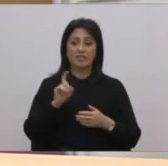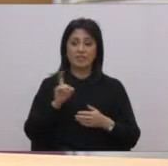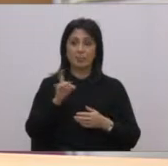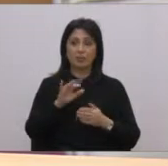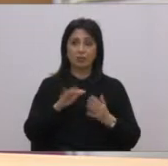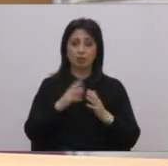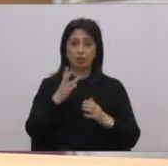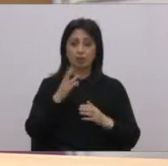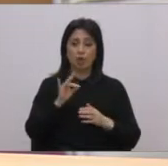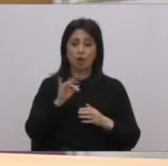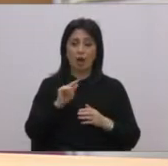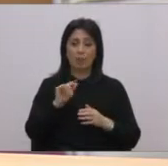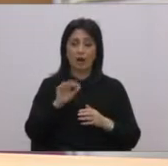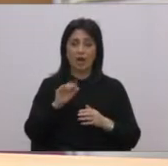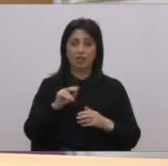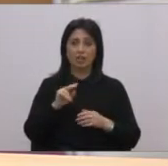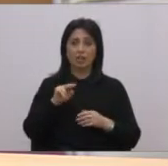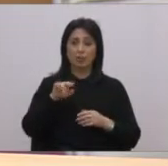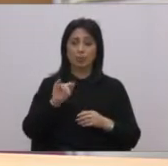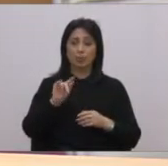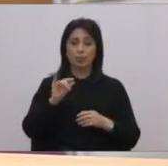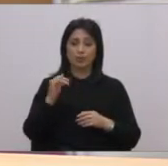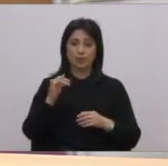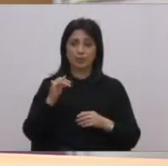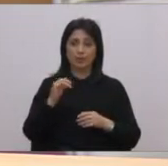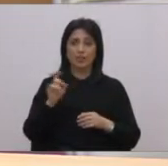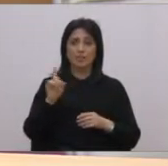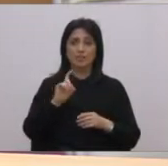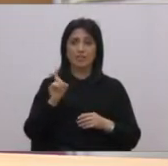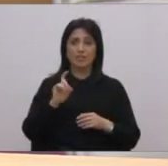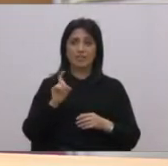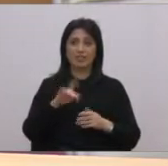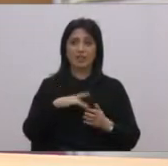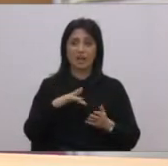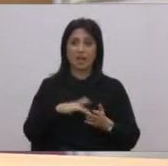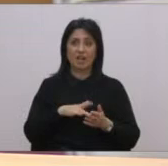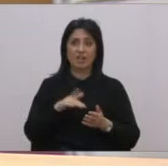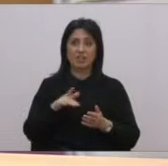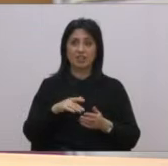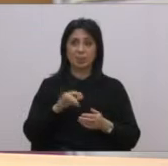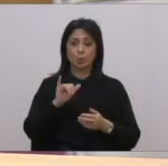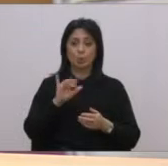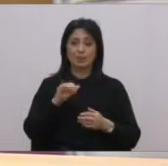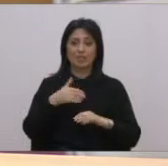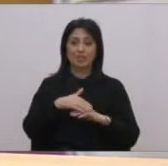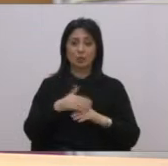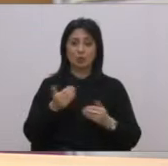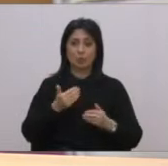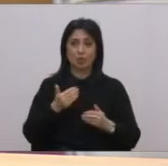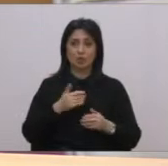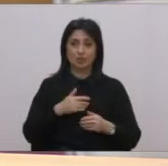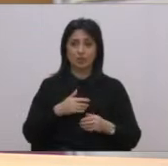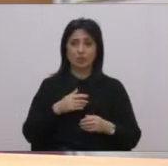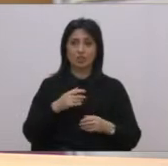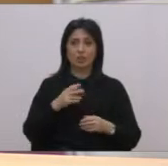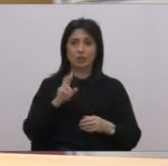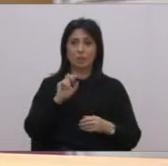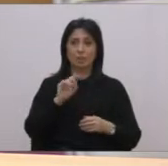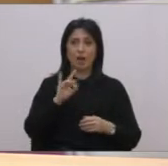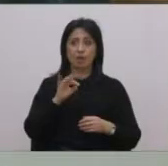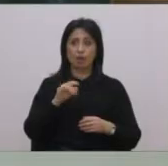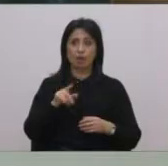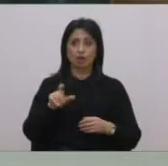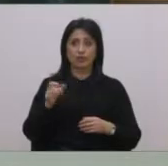სოფელი შორაპანი, სოფელი ფუთი, ზესტაფონის ქალაქ ზესტაფონის უზნაძის ქუჩის მაცხოვრებლები, ბატონიშვილის ეგრეთ წოდებული